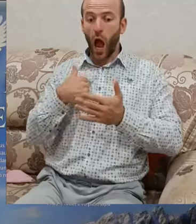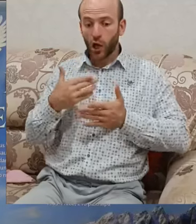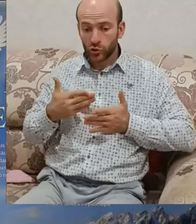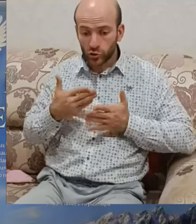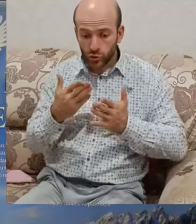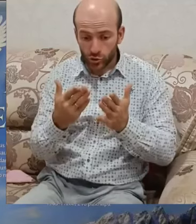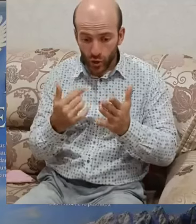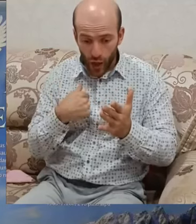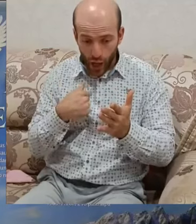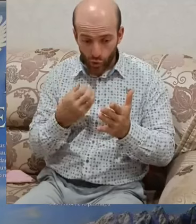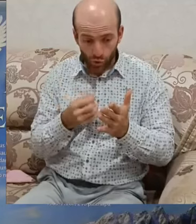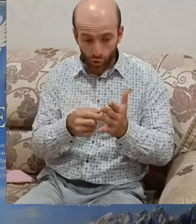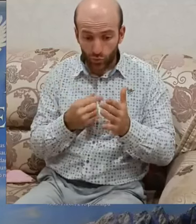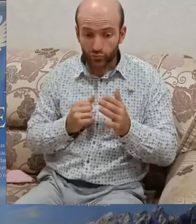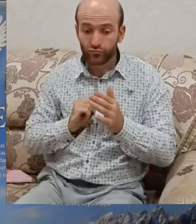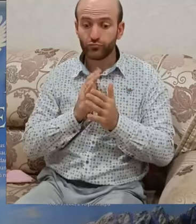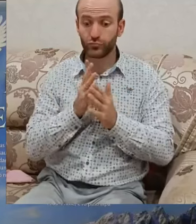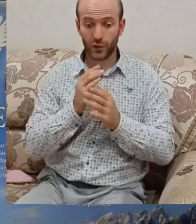taškas. И точка.